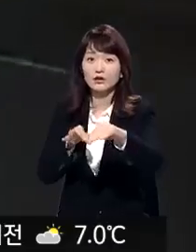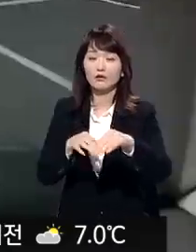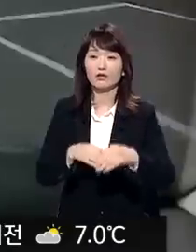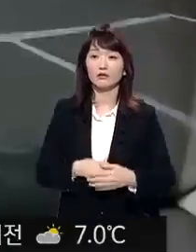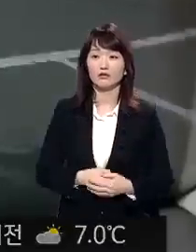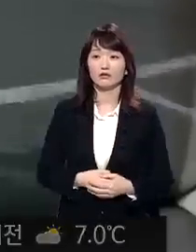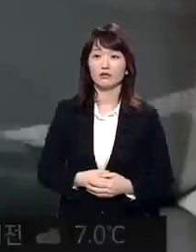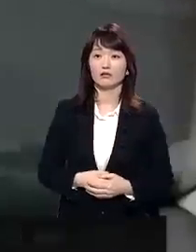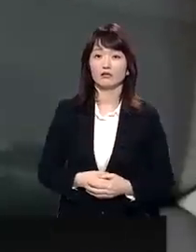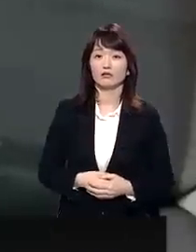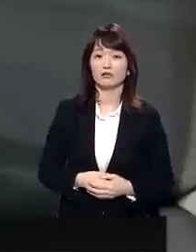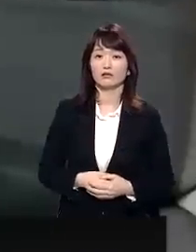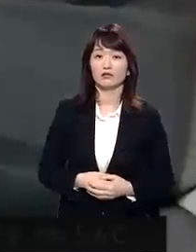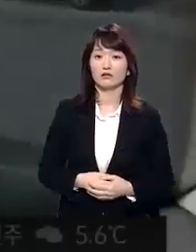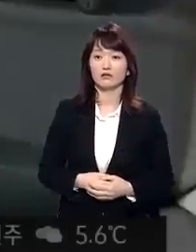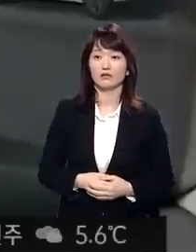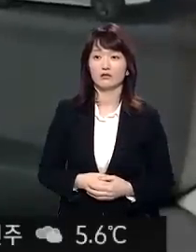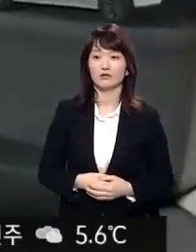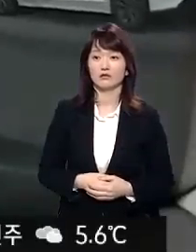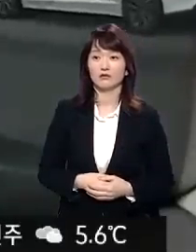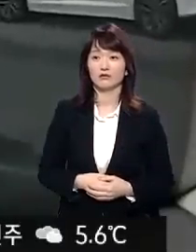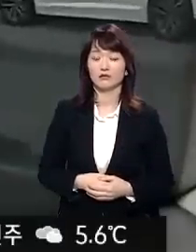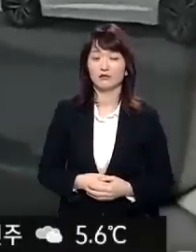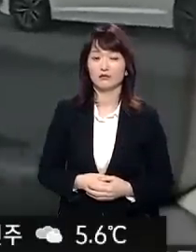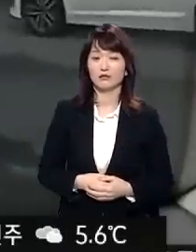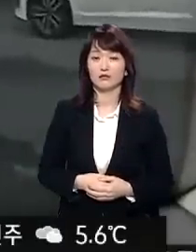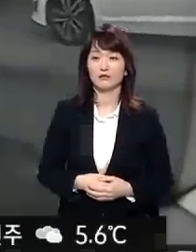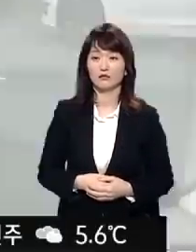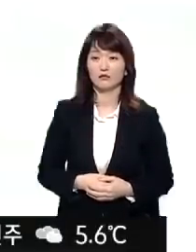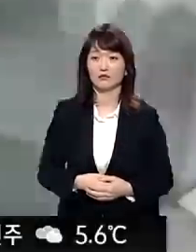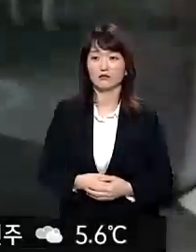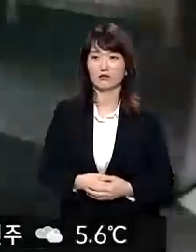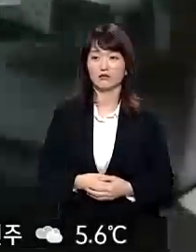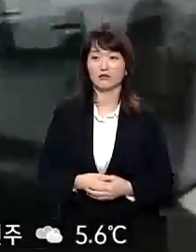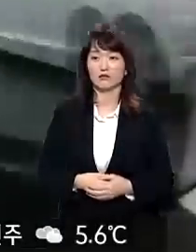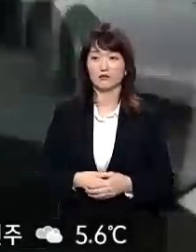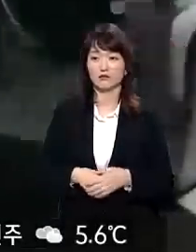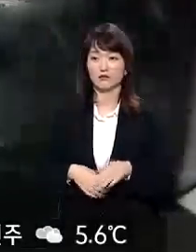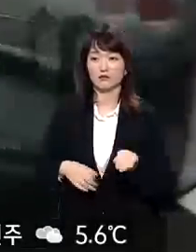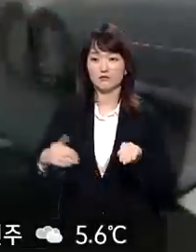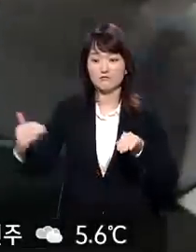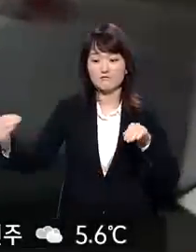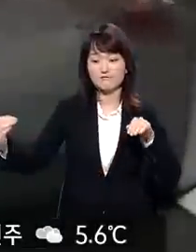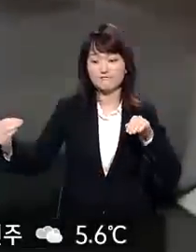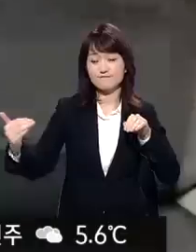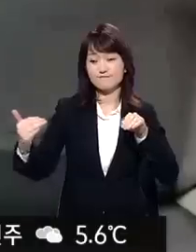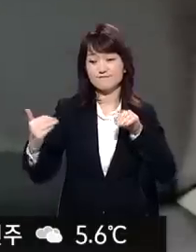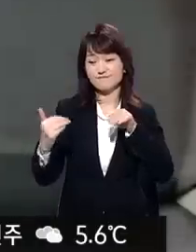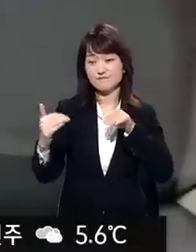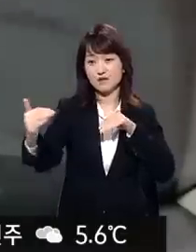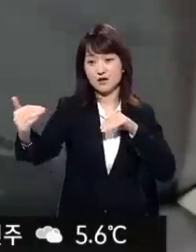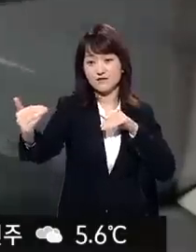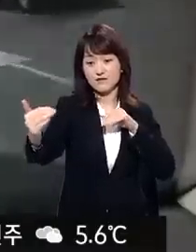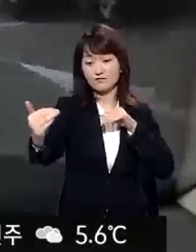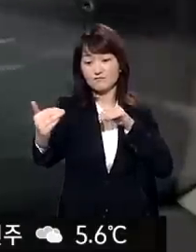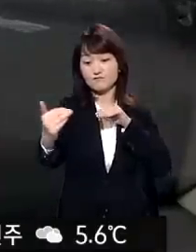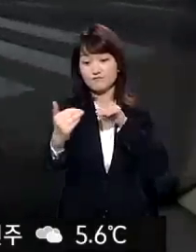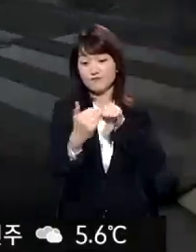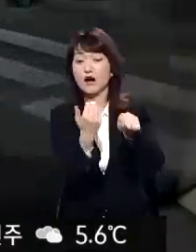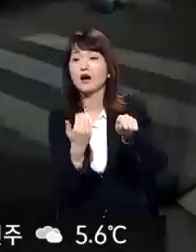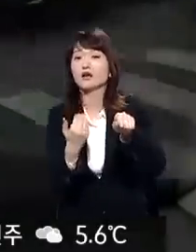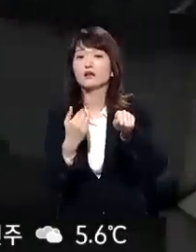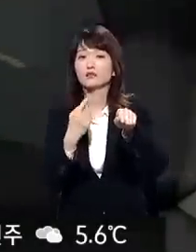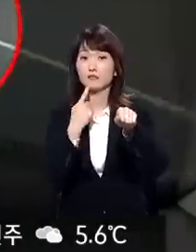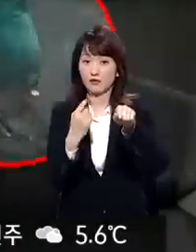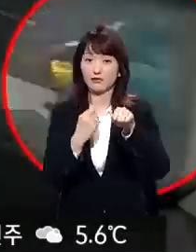걸 피했어요. 자, 반대편에서 말이죠. 차가라도 오고 있었으면 이게 진짜 추돌사고가 될 뻔했었는데, 아,